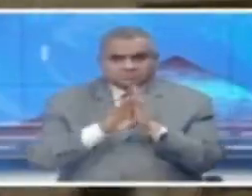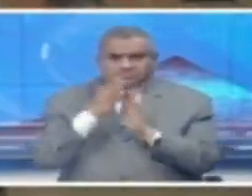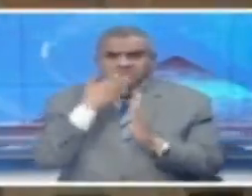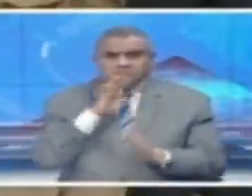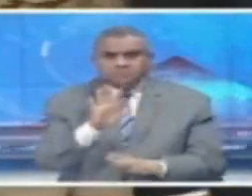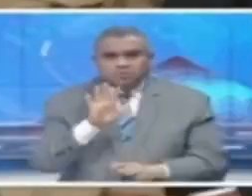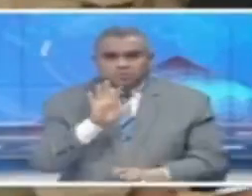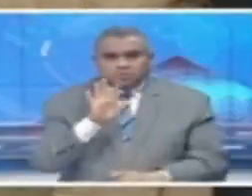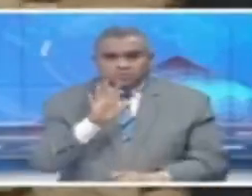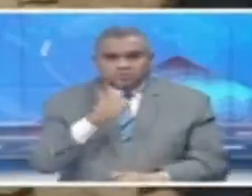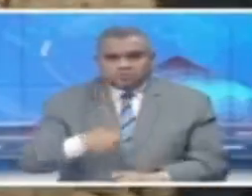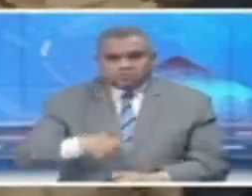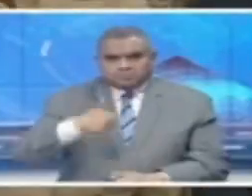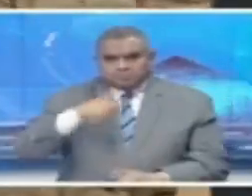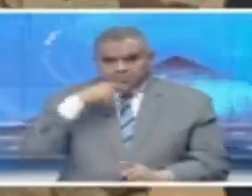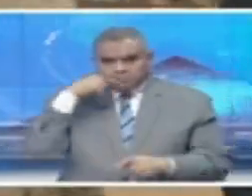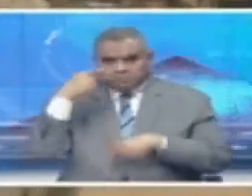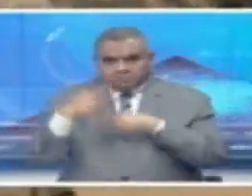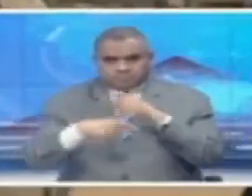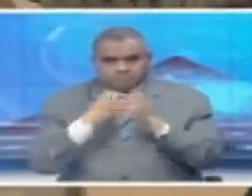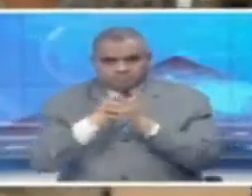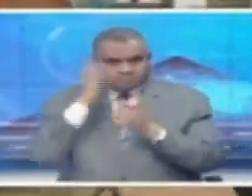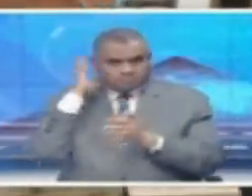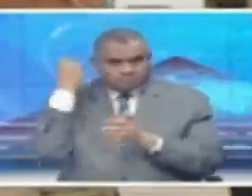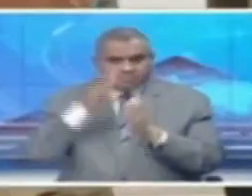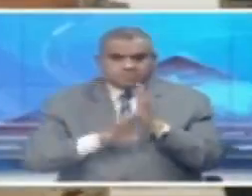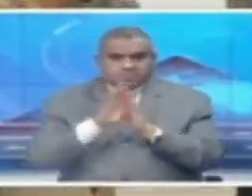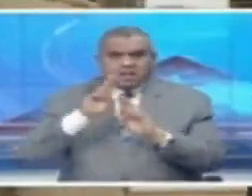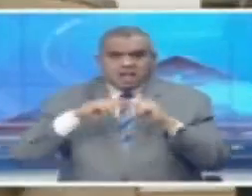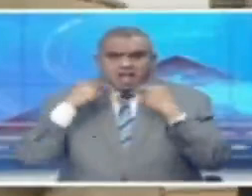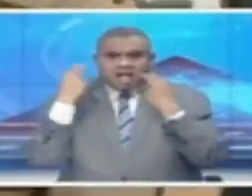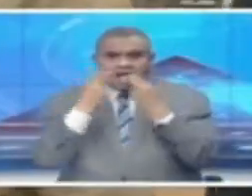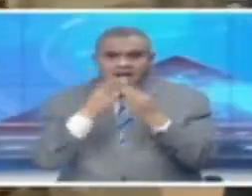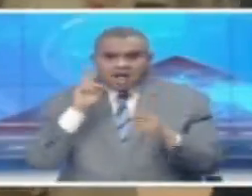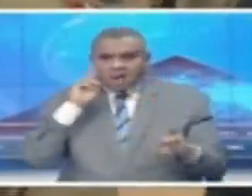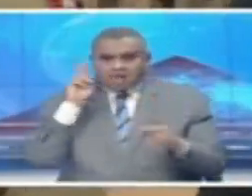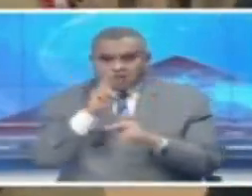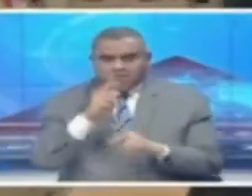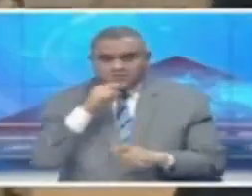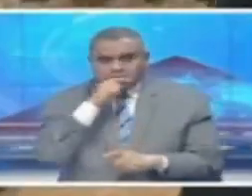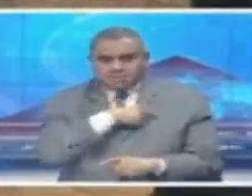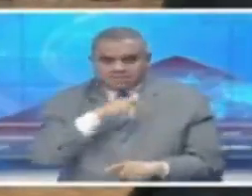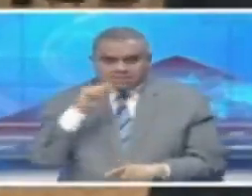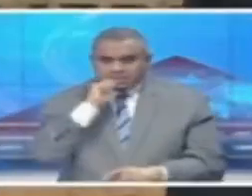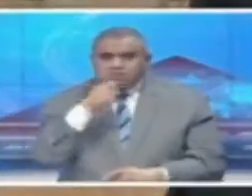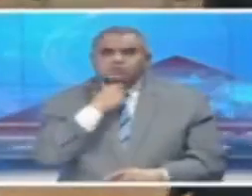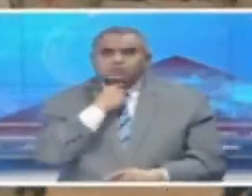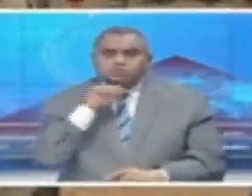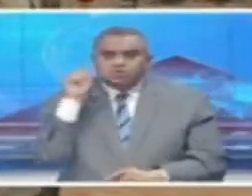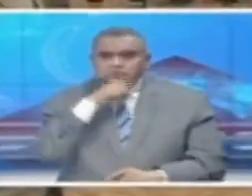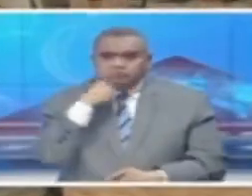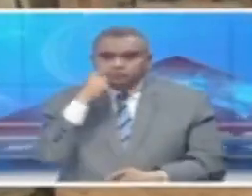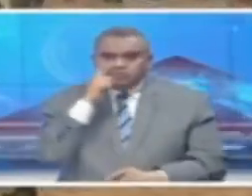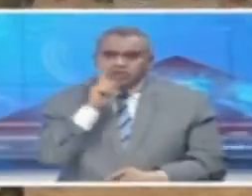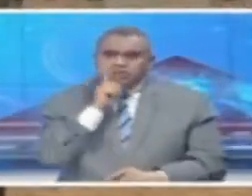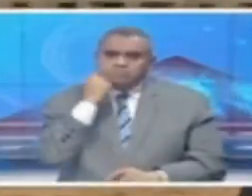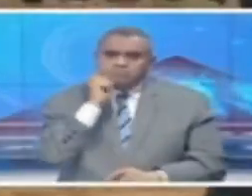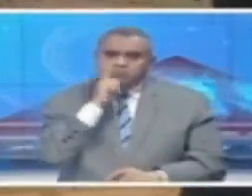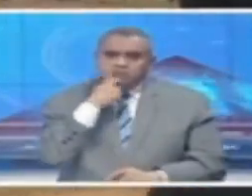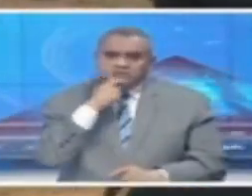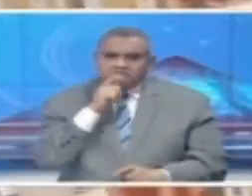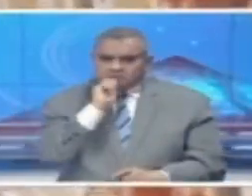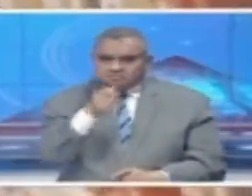الحضاري الذي لطالما كان محط أنظار العالم. سوزان مصطفى، التلفزيون المصري.